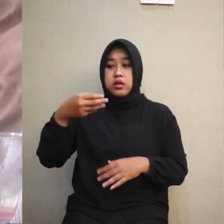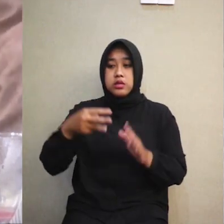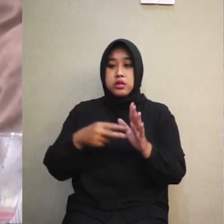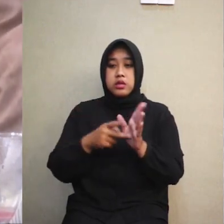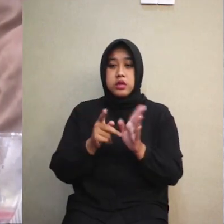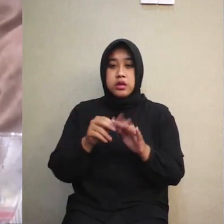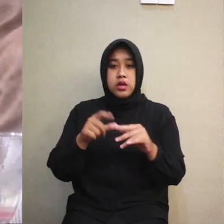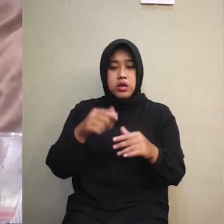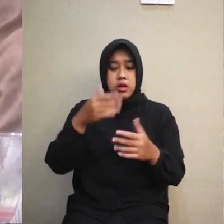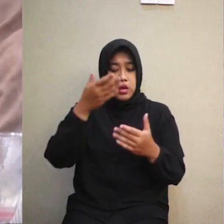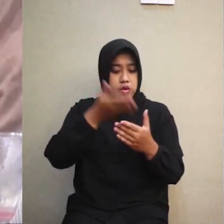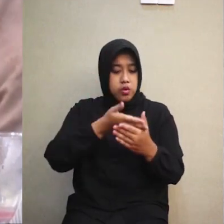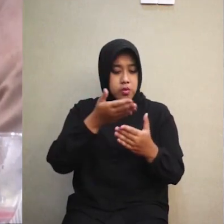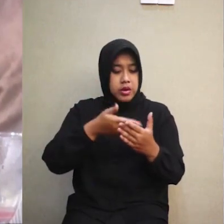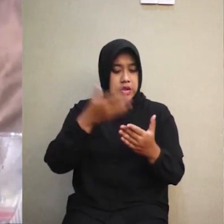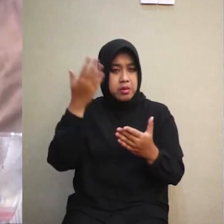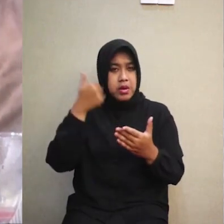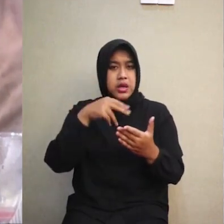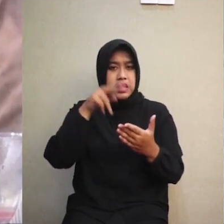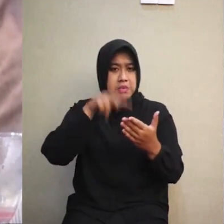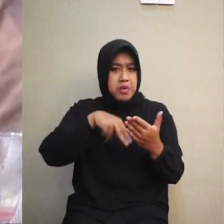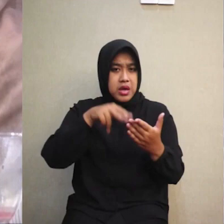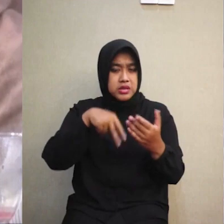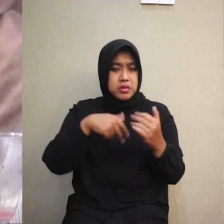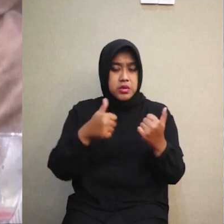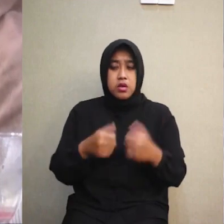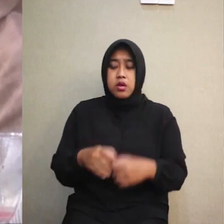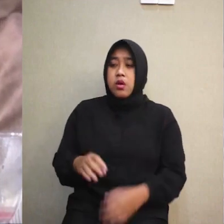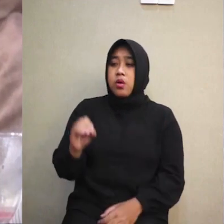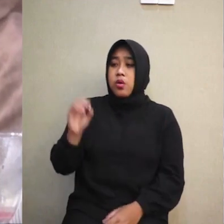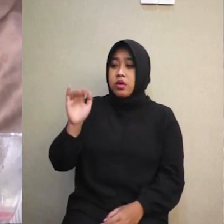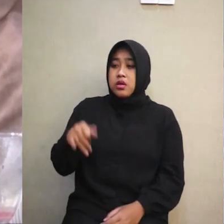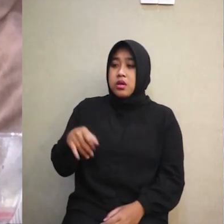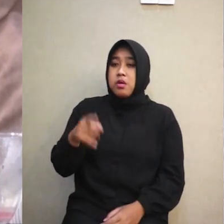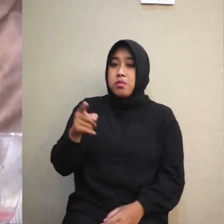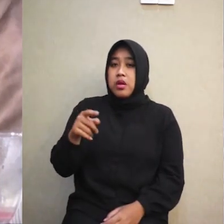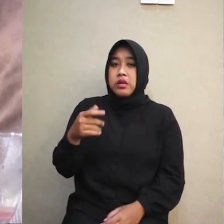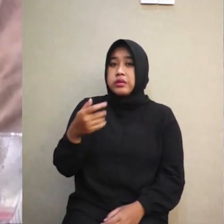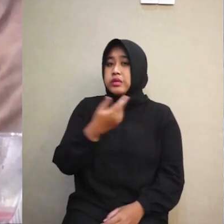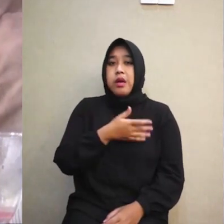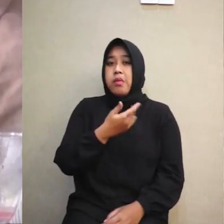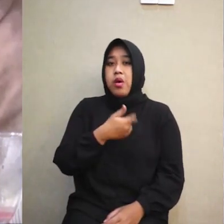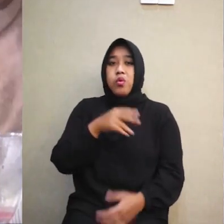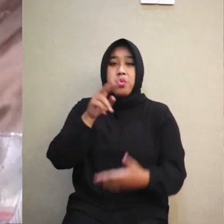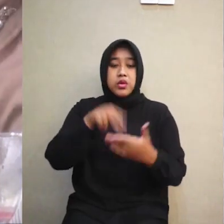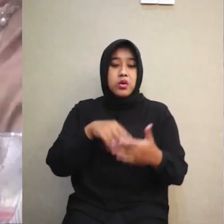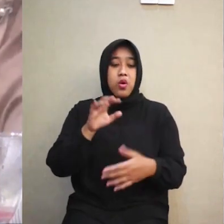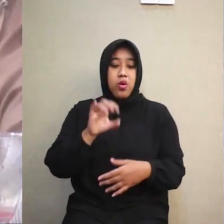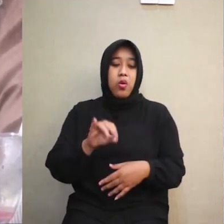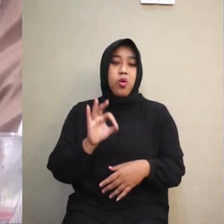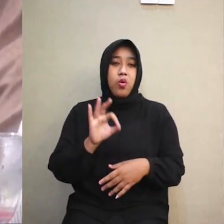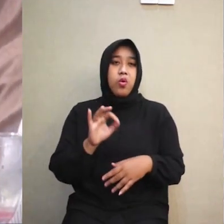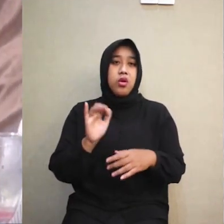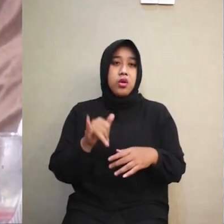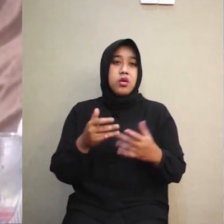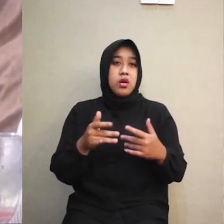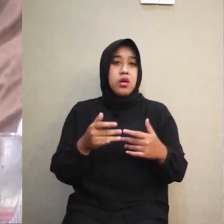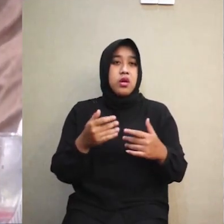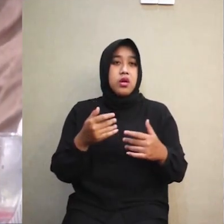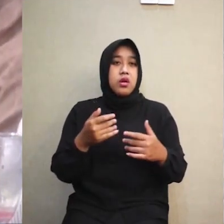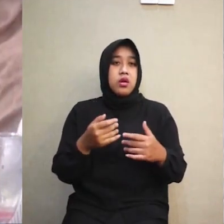kenapa dokumen kemarin setidaknya itu bisa dibaca Oh memang beliau enggak mau baca Ya sudah gitu kan selesai